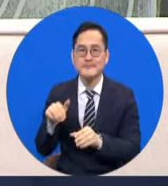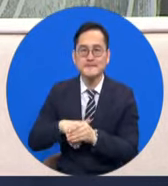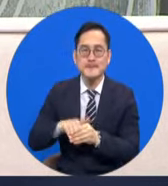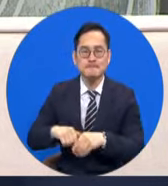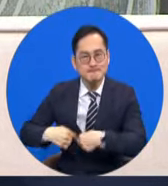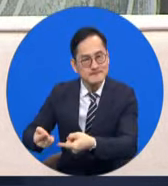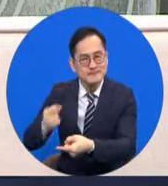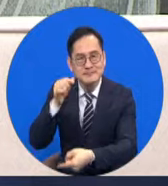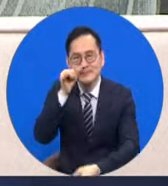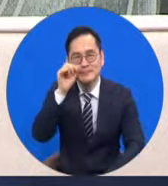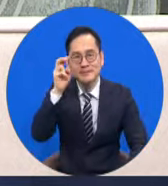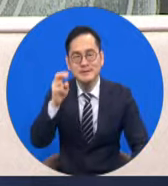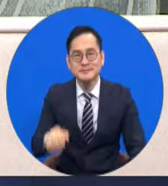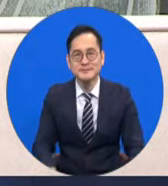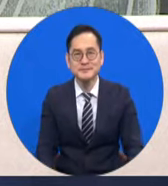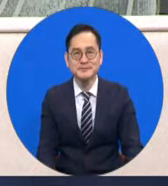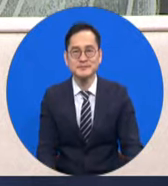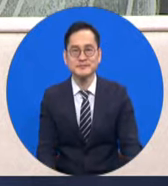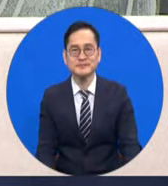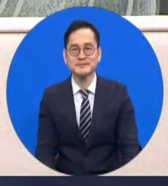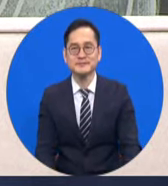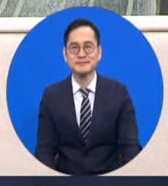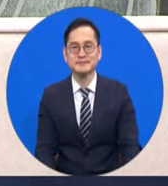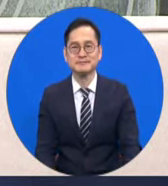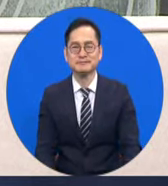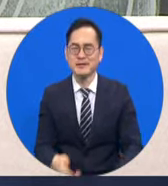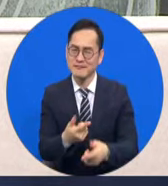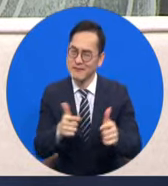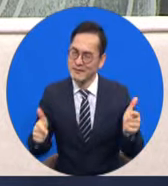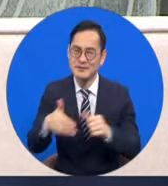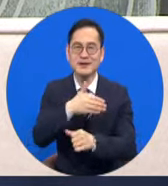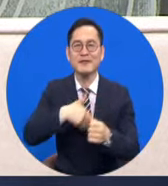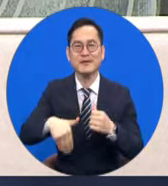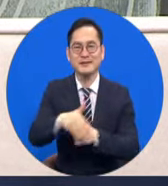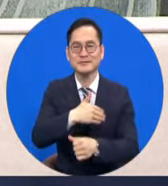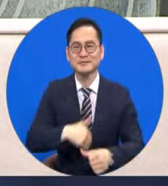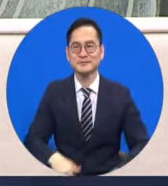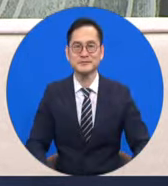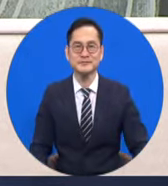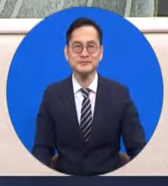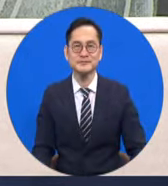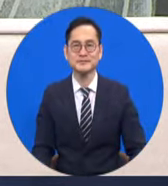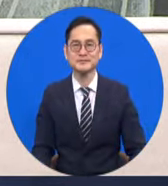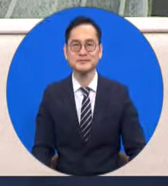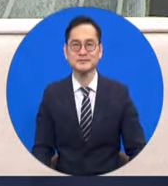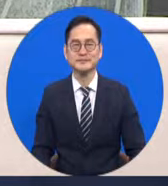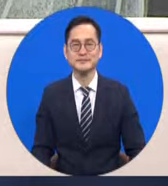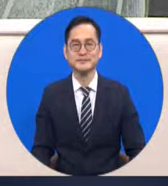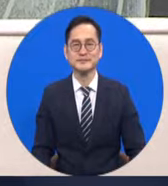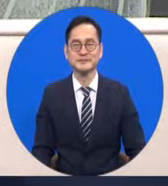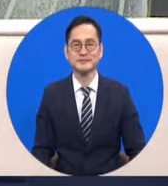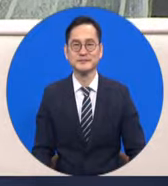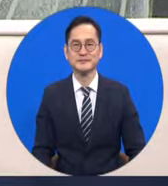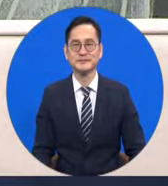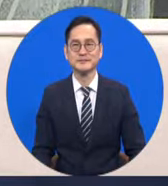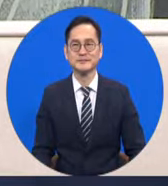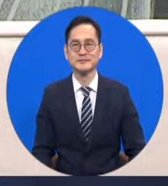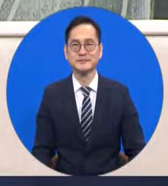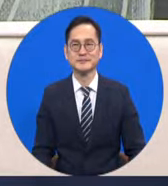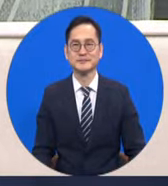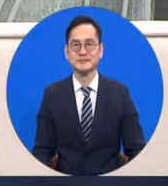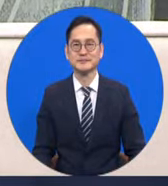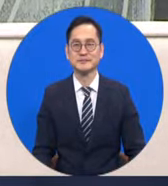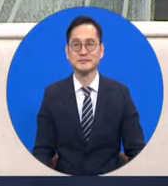때문에 상당히 대표적으로, 여러 가지 측면에서 예 뭐 논란거리도 많았고 또